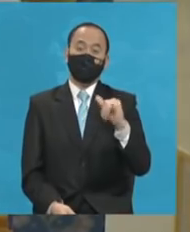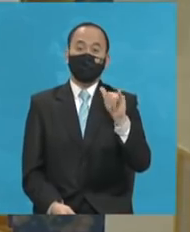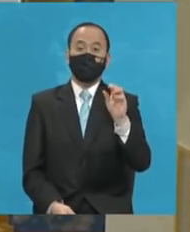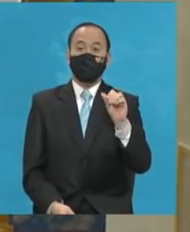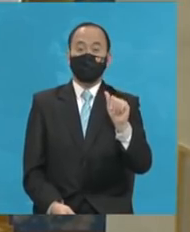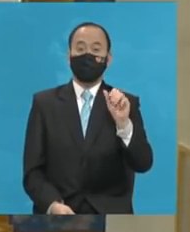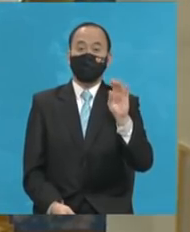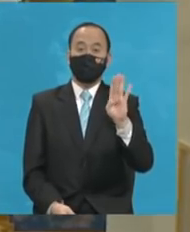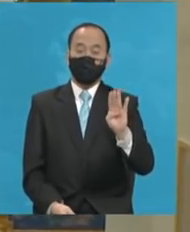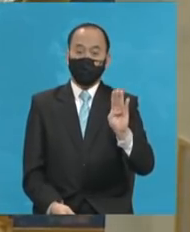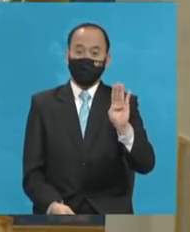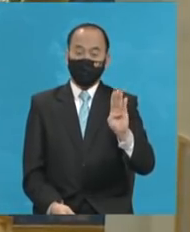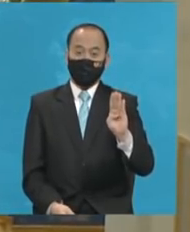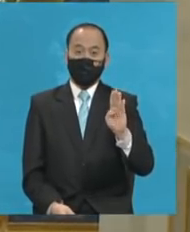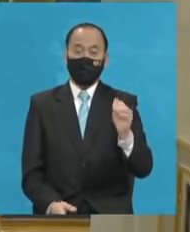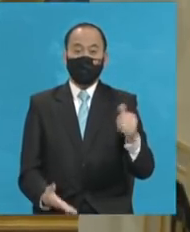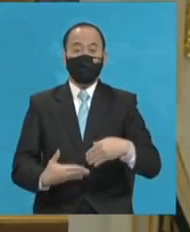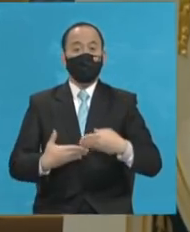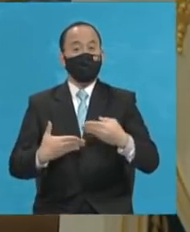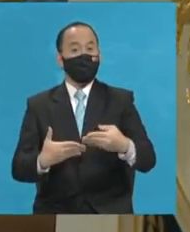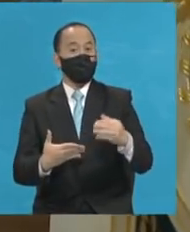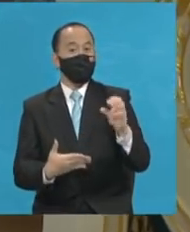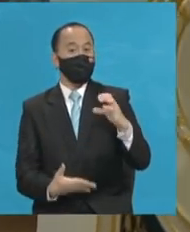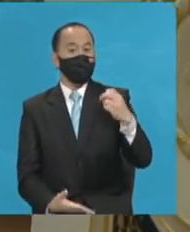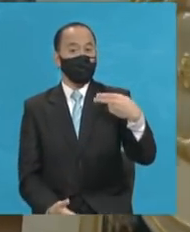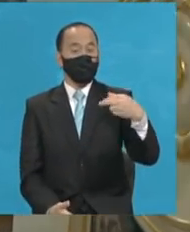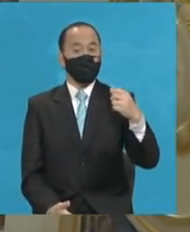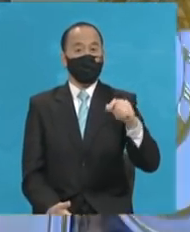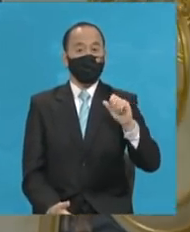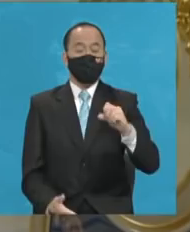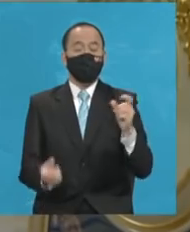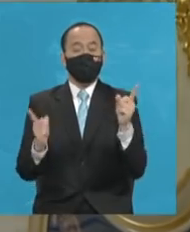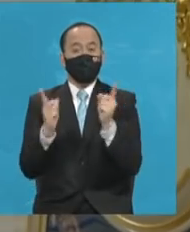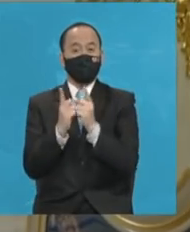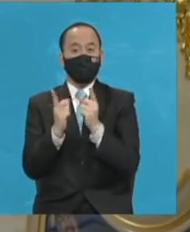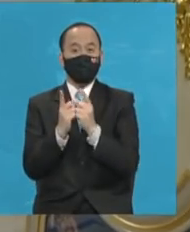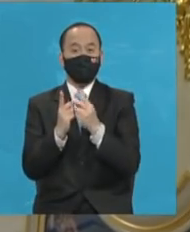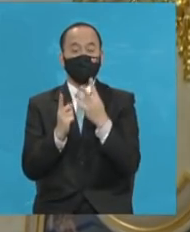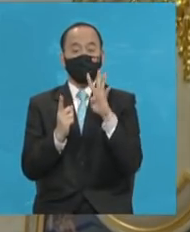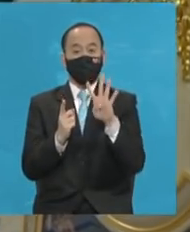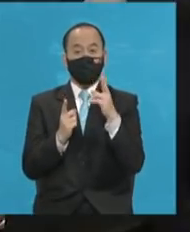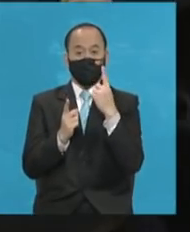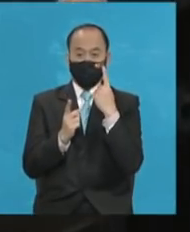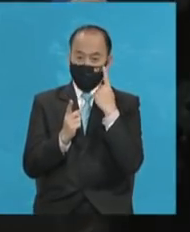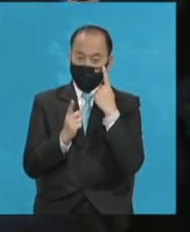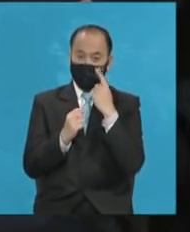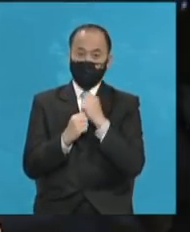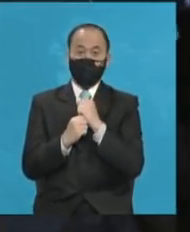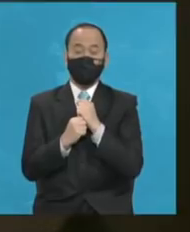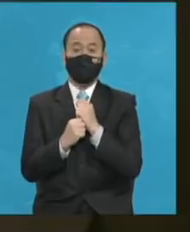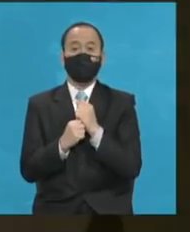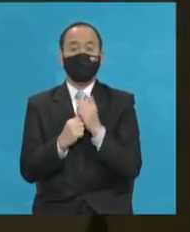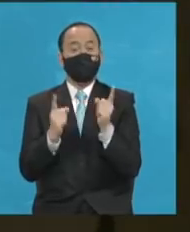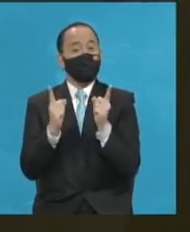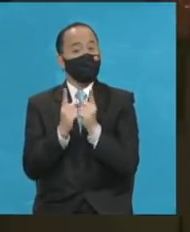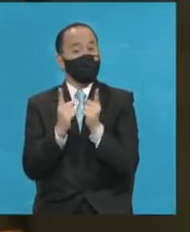Perdana Menteri Malaysia kecor adiratna Kencana bagi perjumpaan Empat Mata semasa